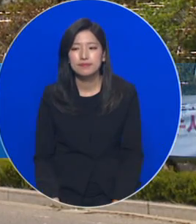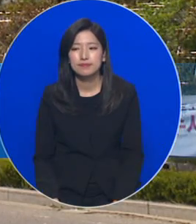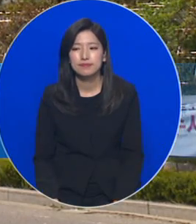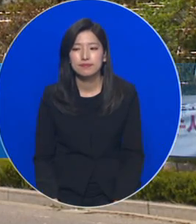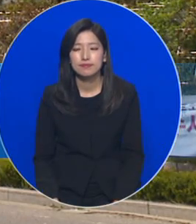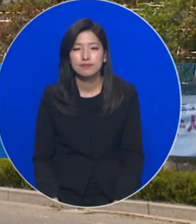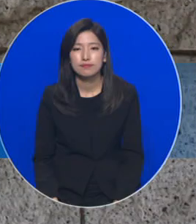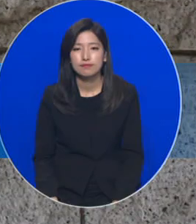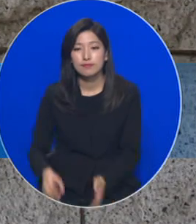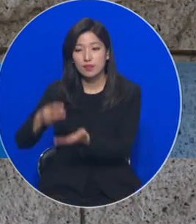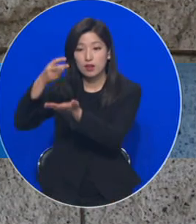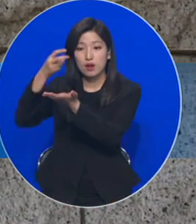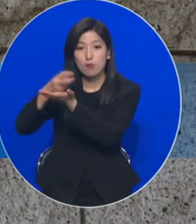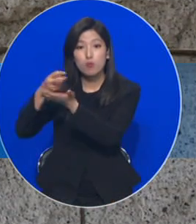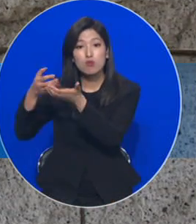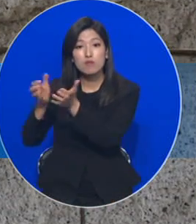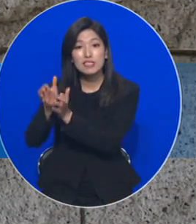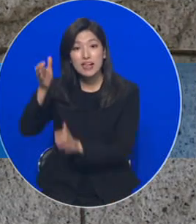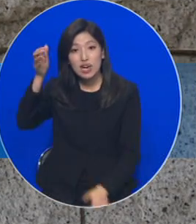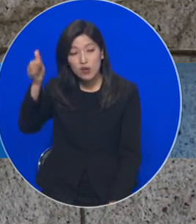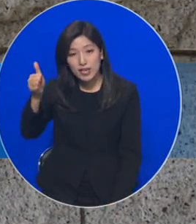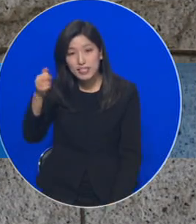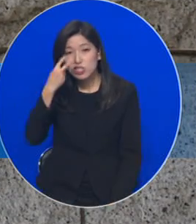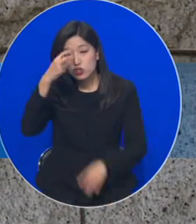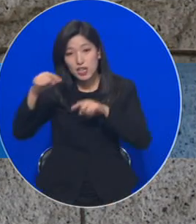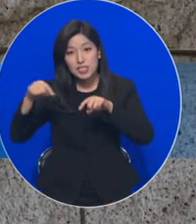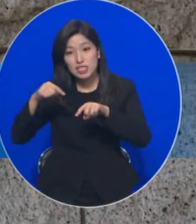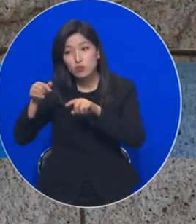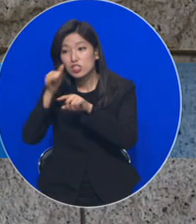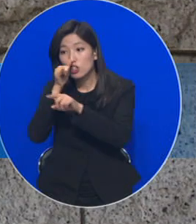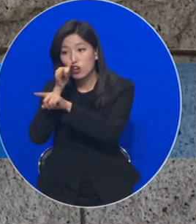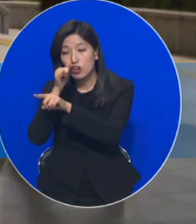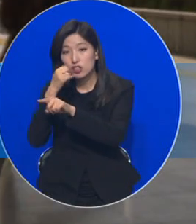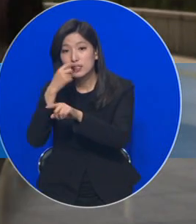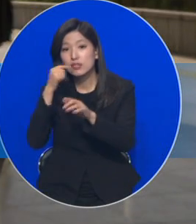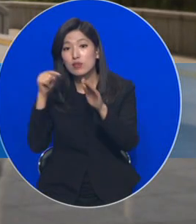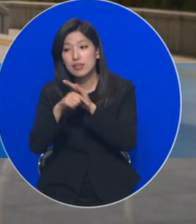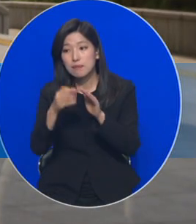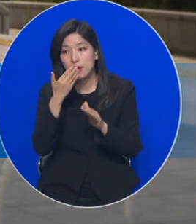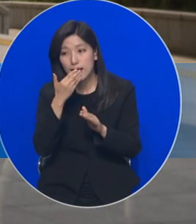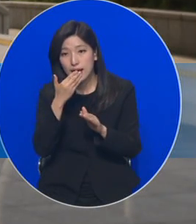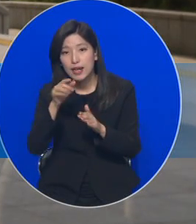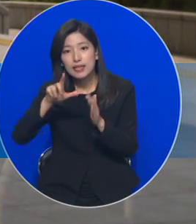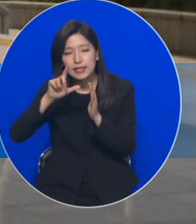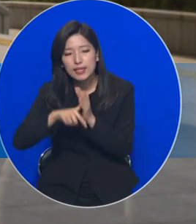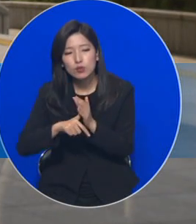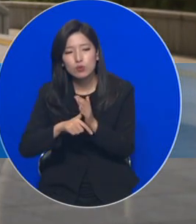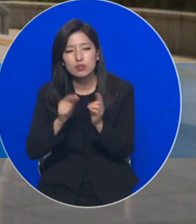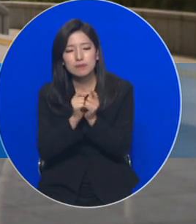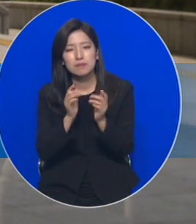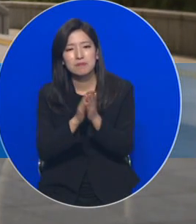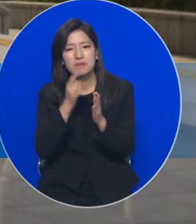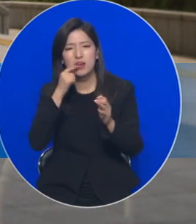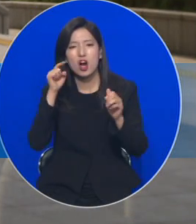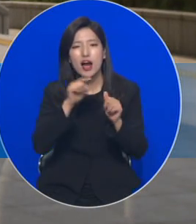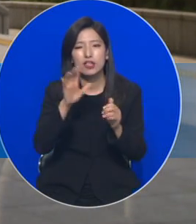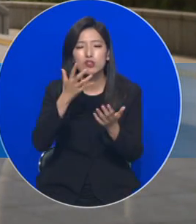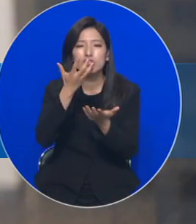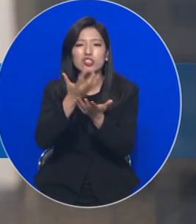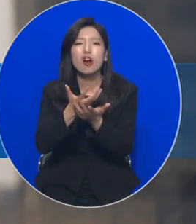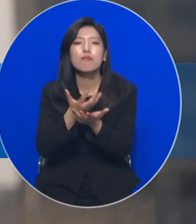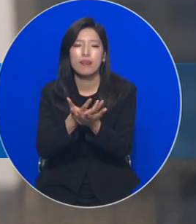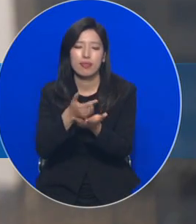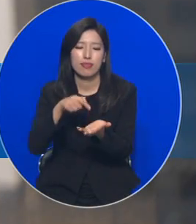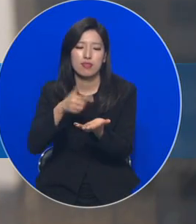있는 법무부 장관이 고등검사장에 대해 수사지휘를 할 때도 서면으로 행사할 것을 권고했습니다. 법무장관이 수사지휘를